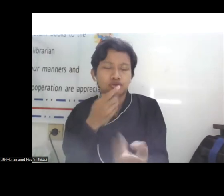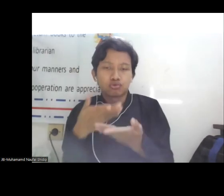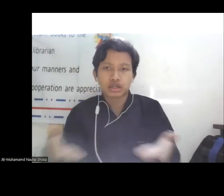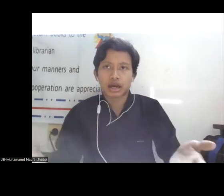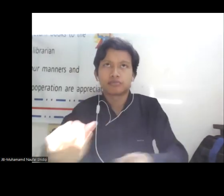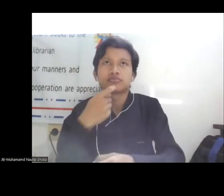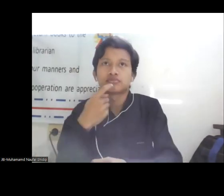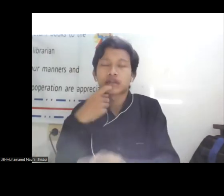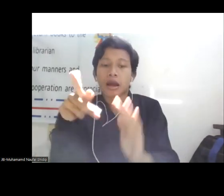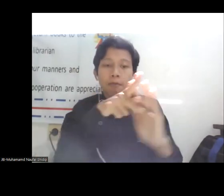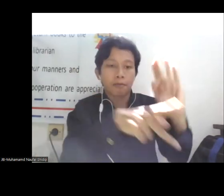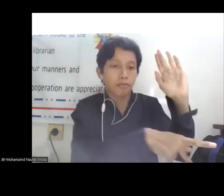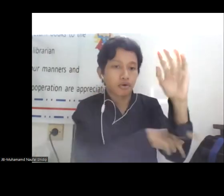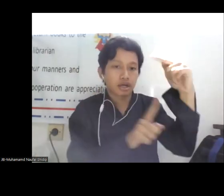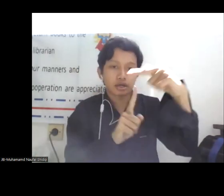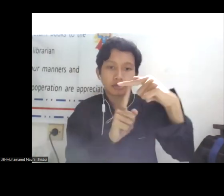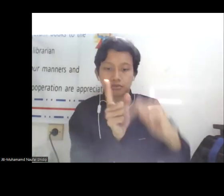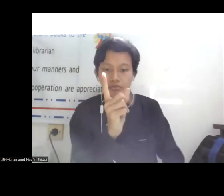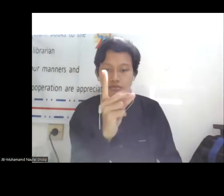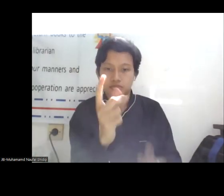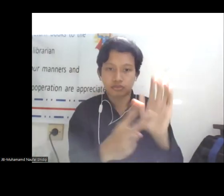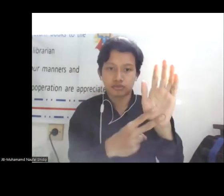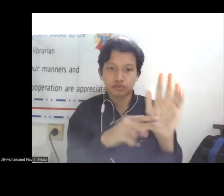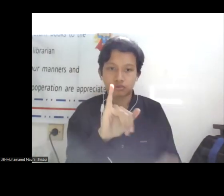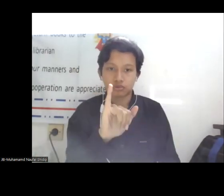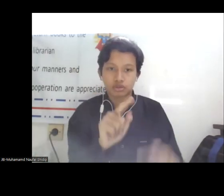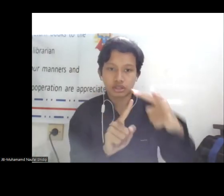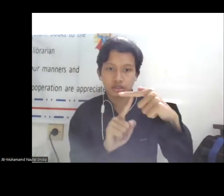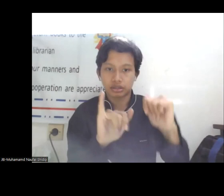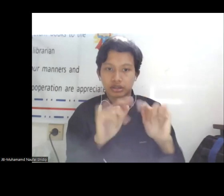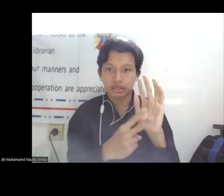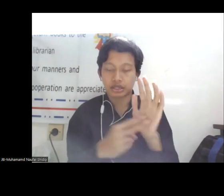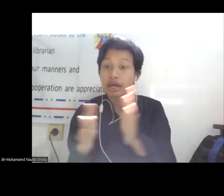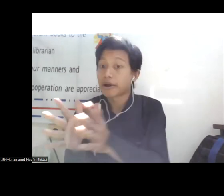David lung Kemudian yang kedua sosialisasi database